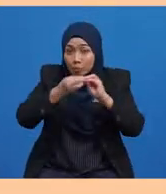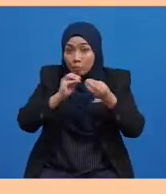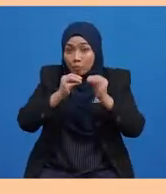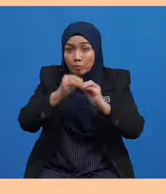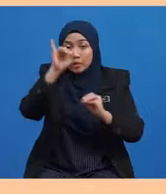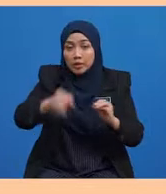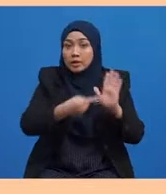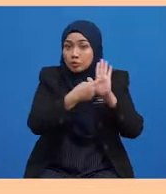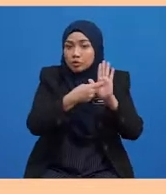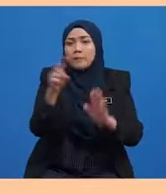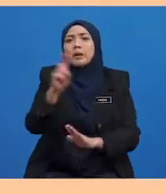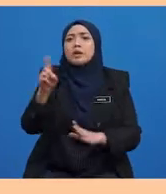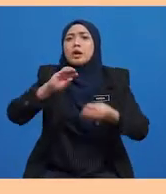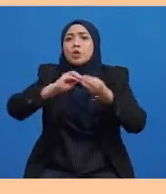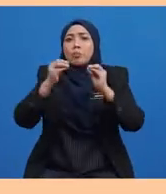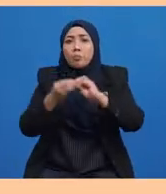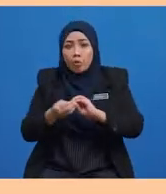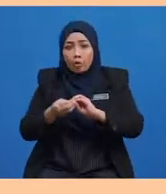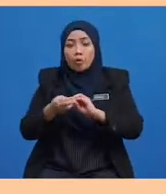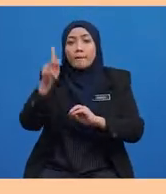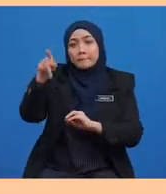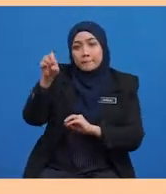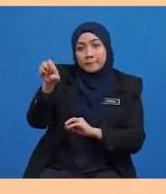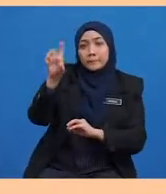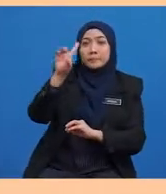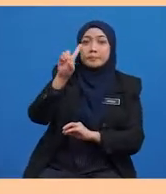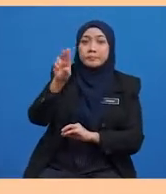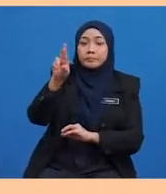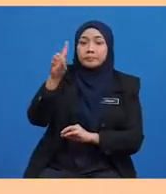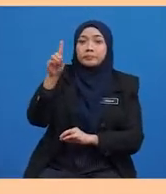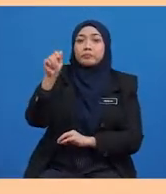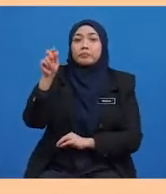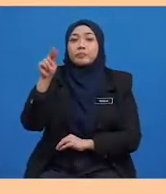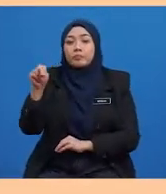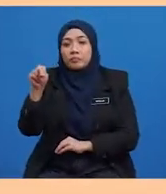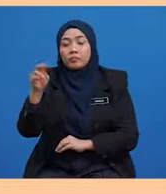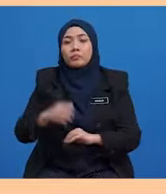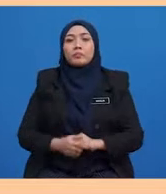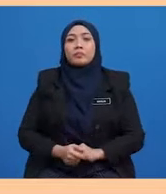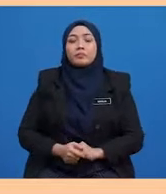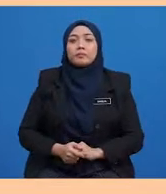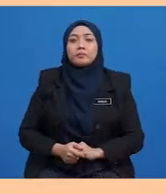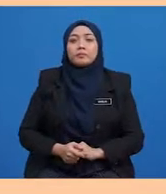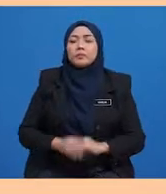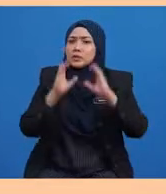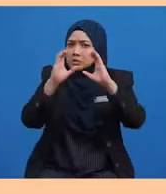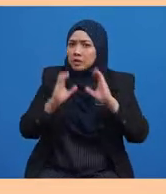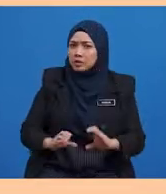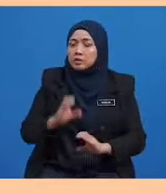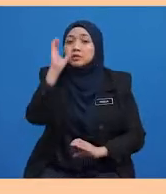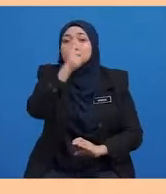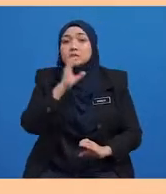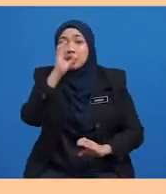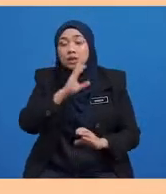perdana? Cikgu harap murid-murid masih lagi mengingati cara mengenal